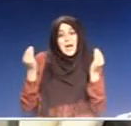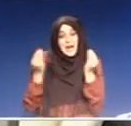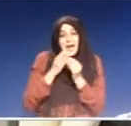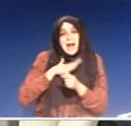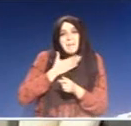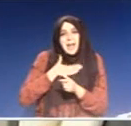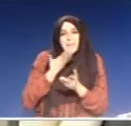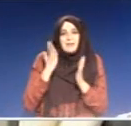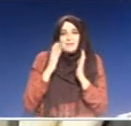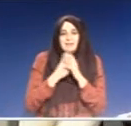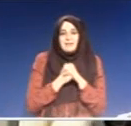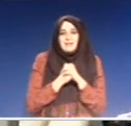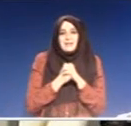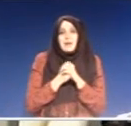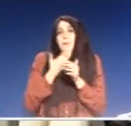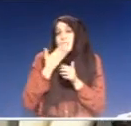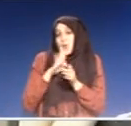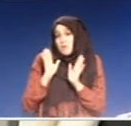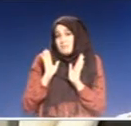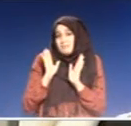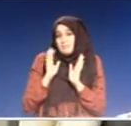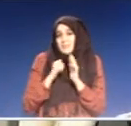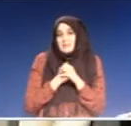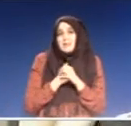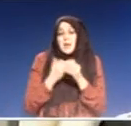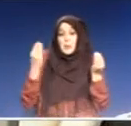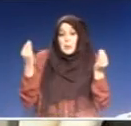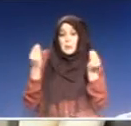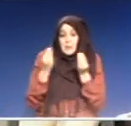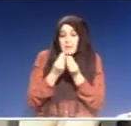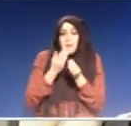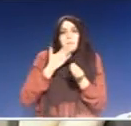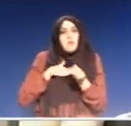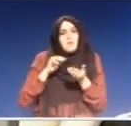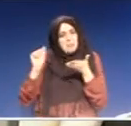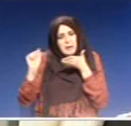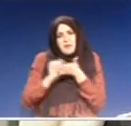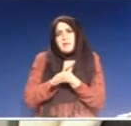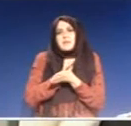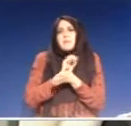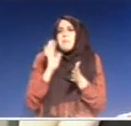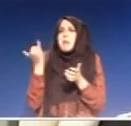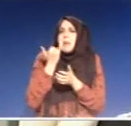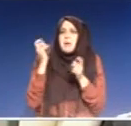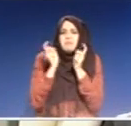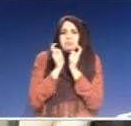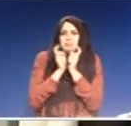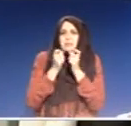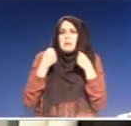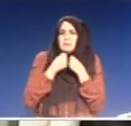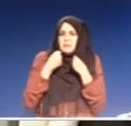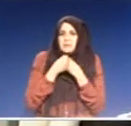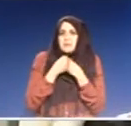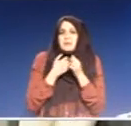ميابل استيزط أكني خير أذي كفوغ فل أذي فرن ثلوفة ولاش وقور نسعي في فراث،